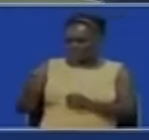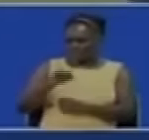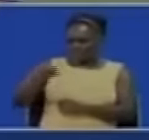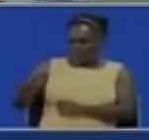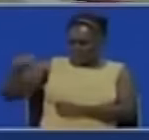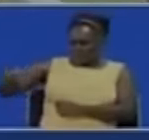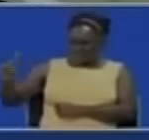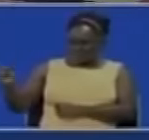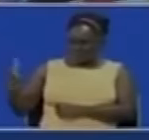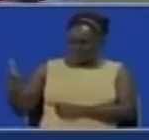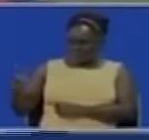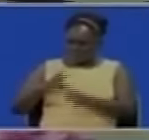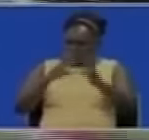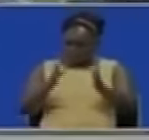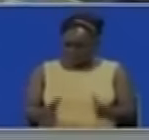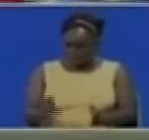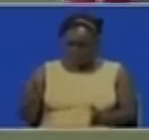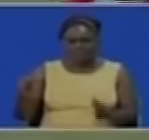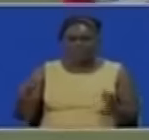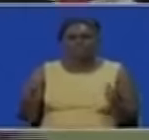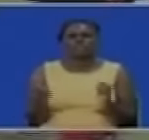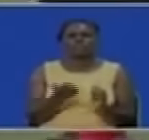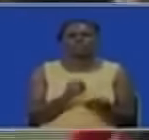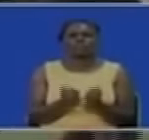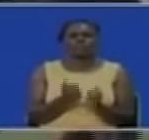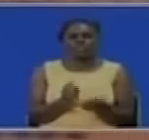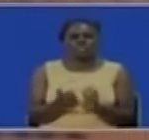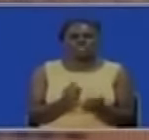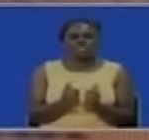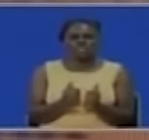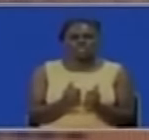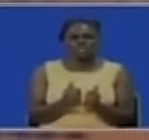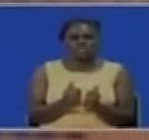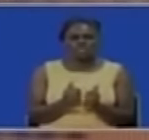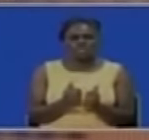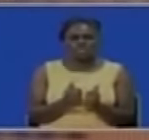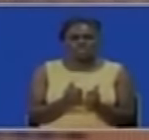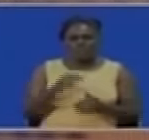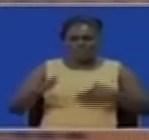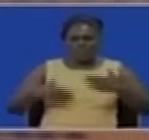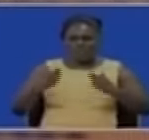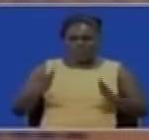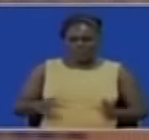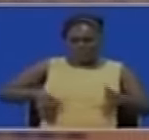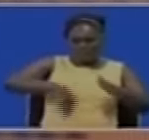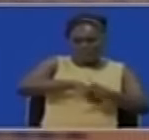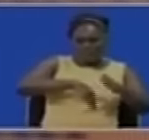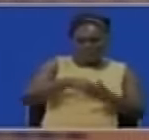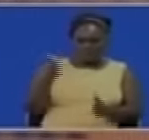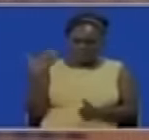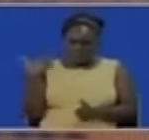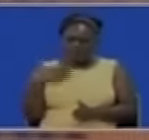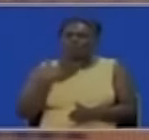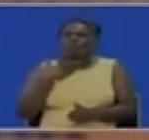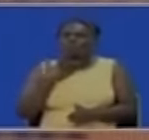jijini Nairobi. Robinson Okenye, KTN Michezo. Mchezaji wa soka wa zamani Joe Kadenge